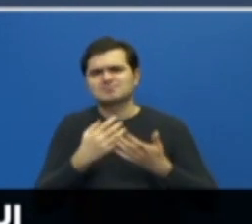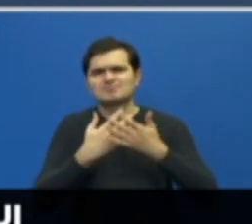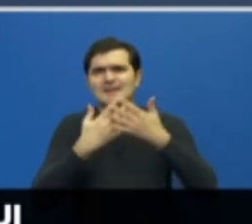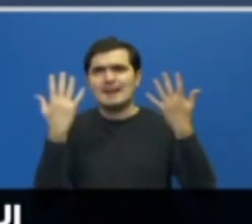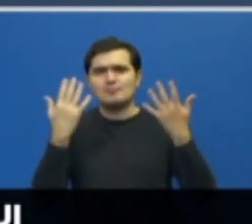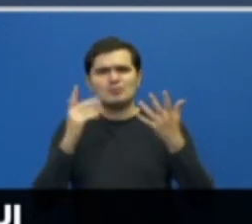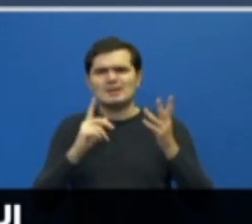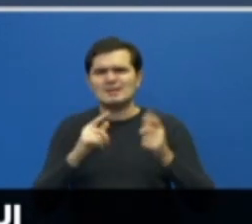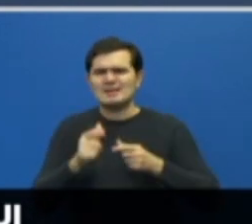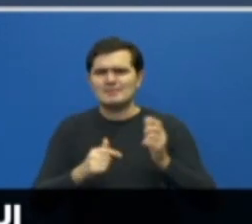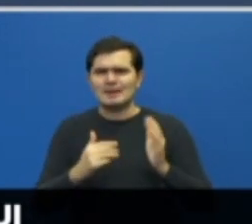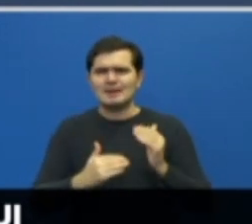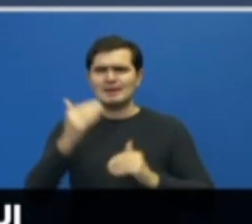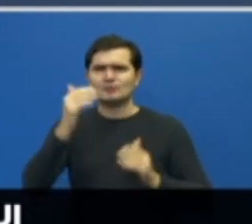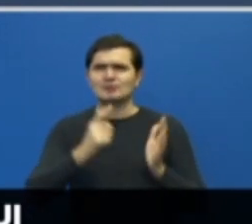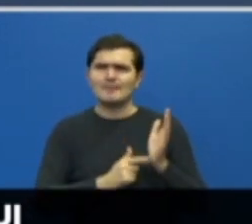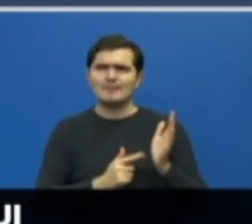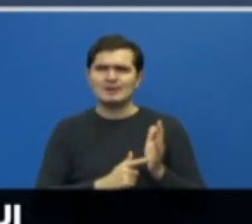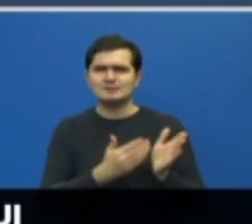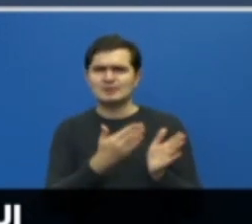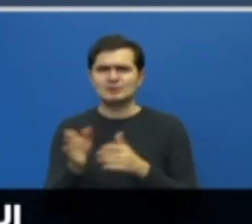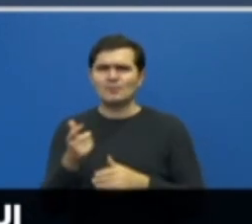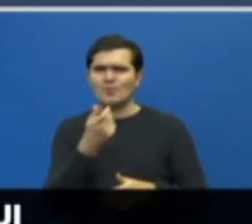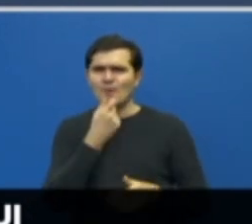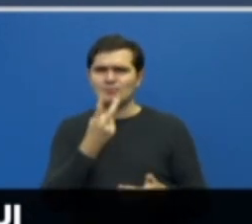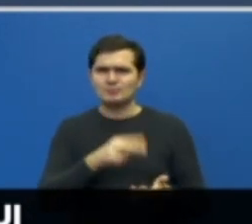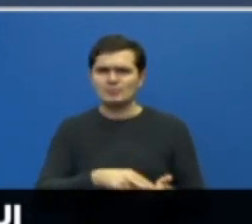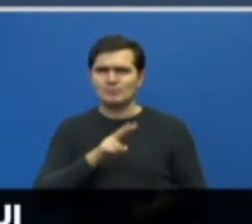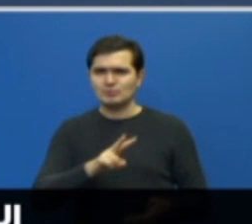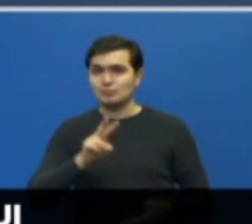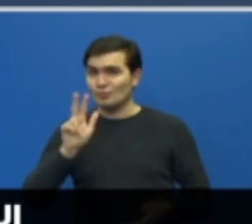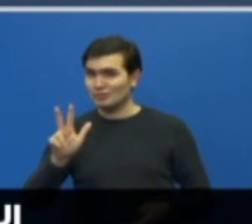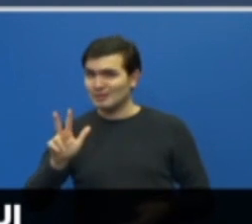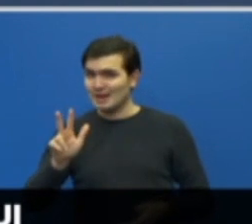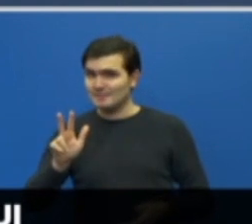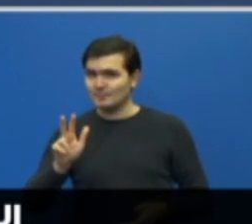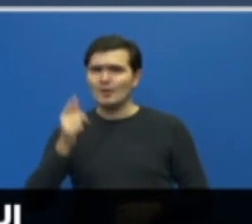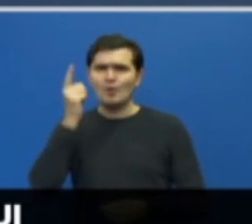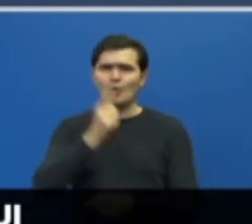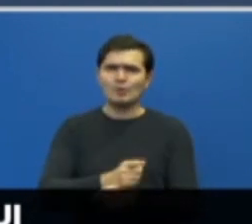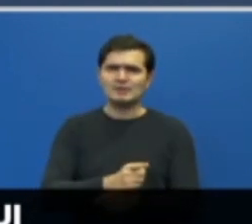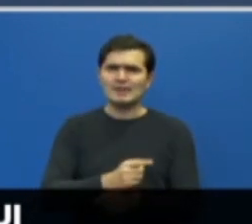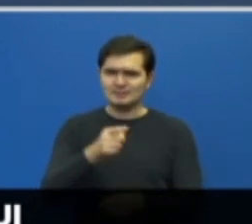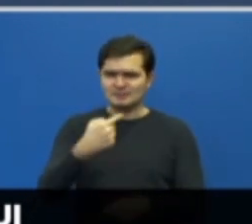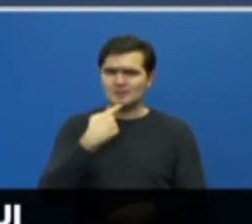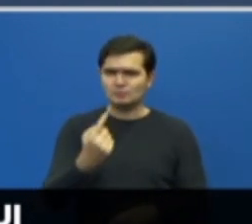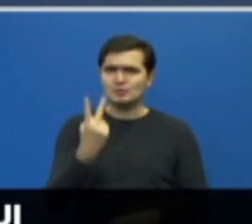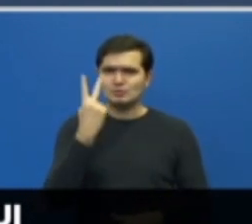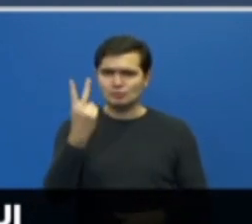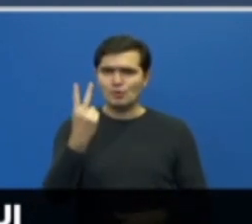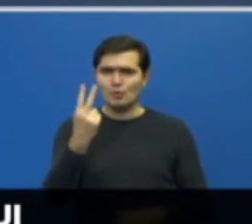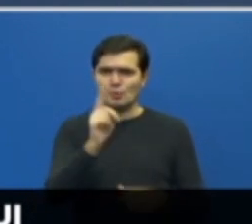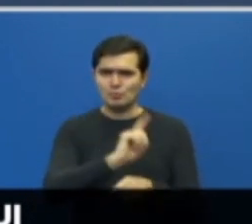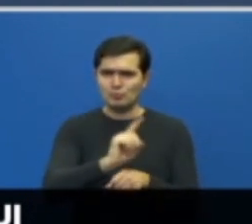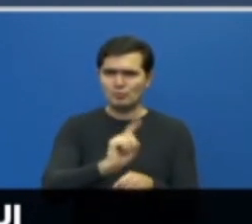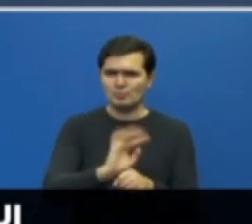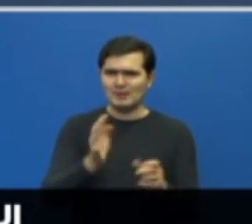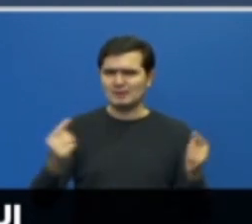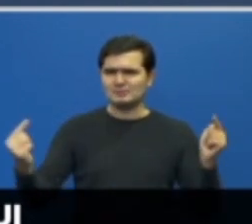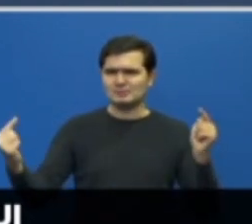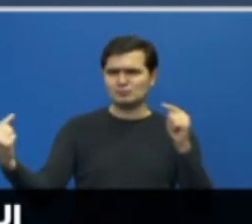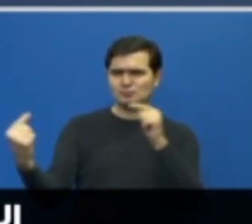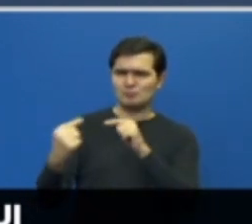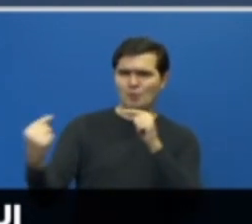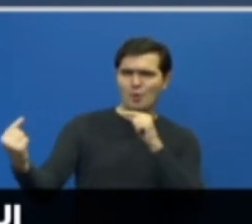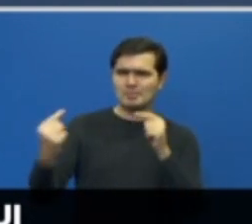legată de creșterea pensiilor începând cu anul 2023. În ordonanță sunt două prevederi care par contrare.